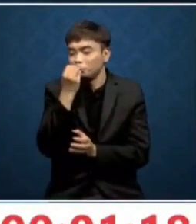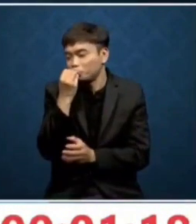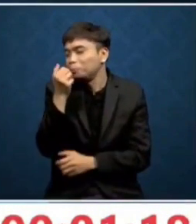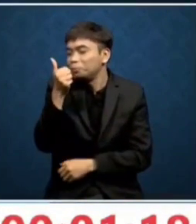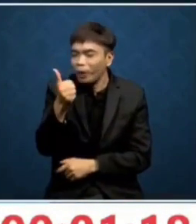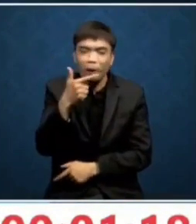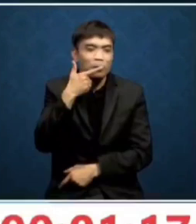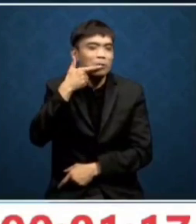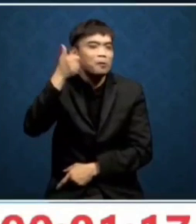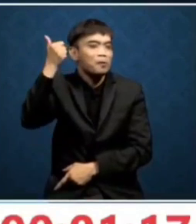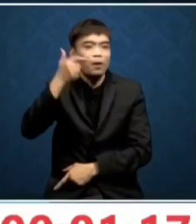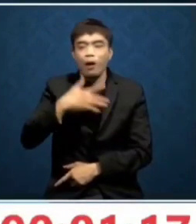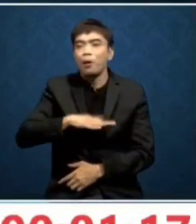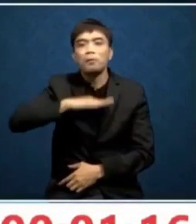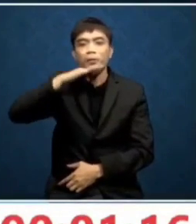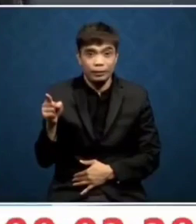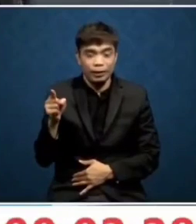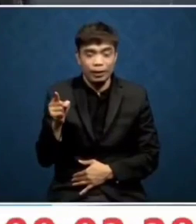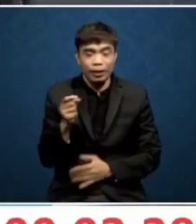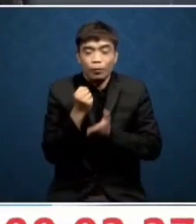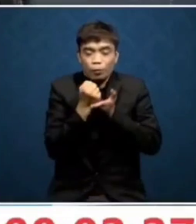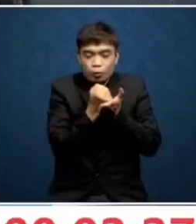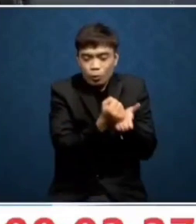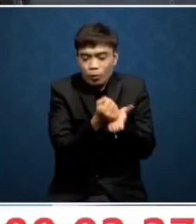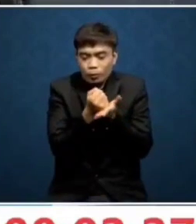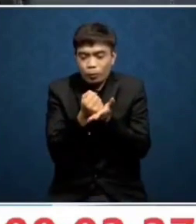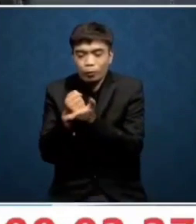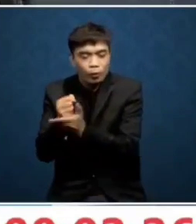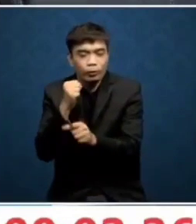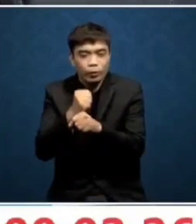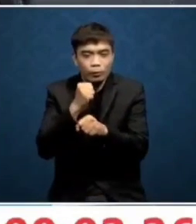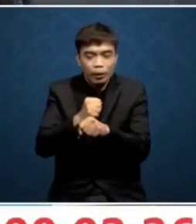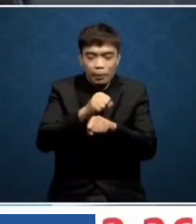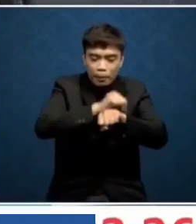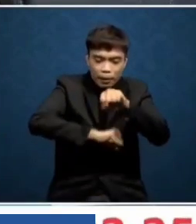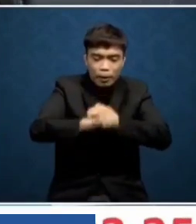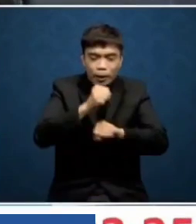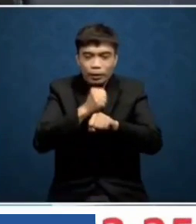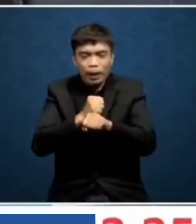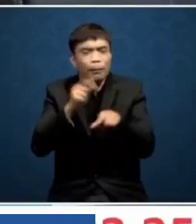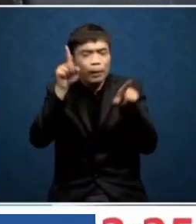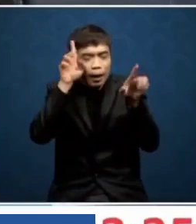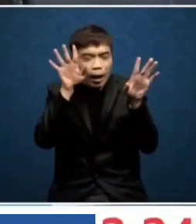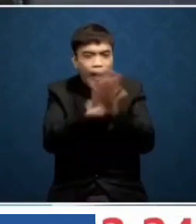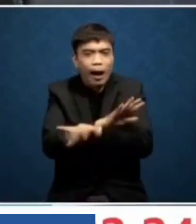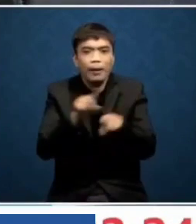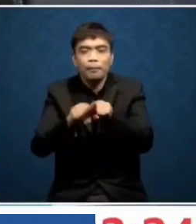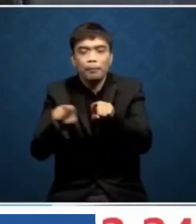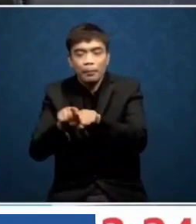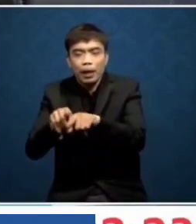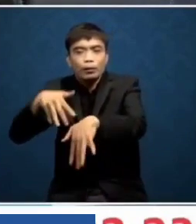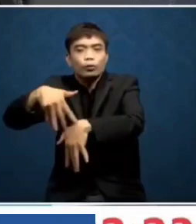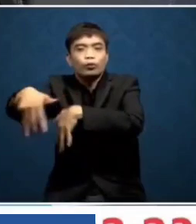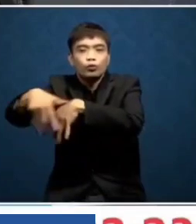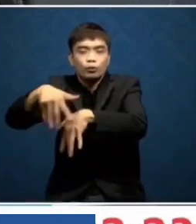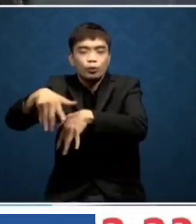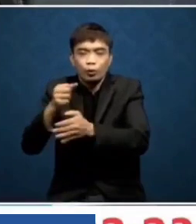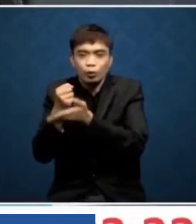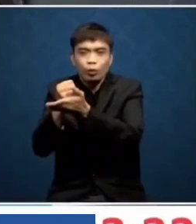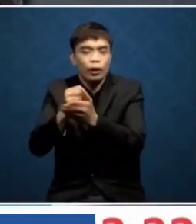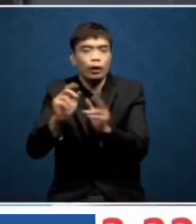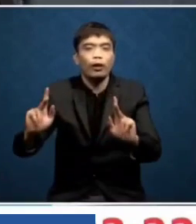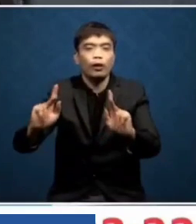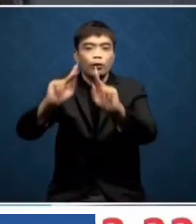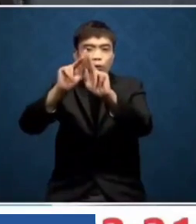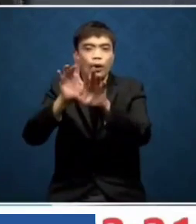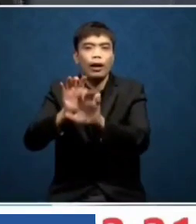รณดำเื่อยการแ้ขายปัญหาดงกราวนางจิลนัยตั้งกิลติ เรื่องสวัดีการองคกรสติตามระเวีบกระโมห